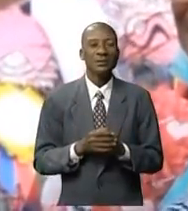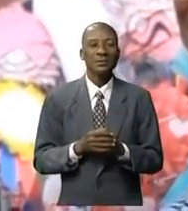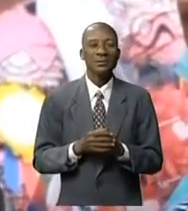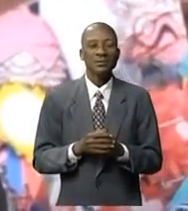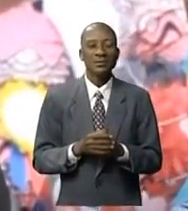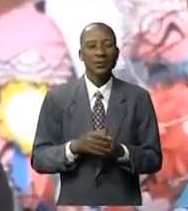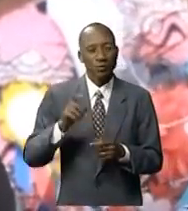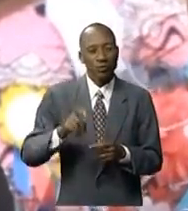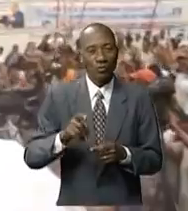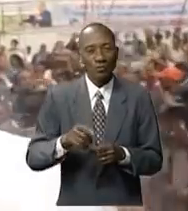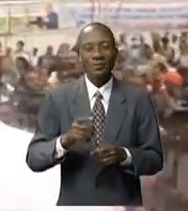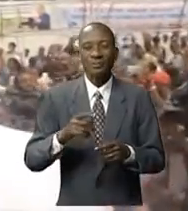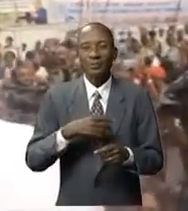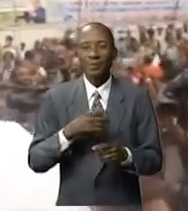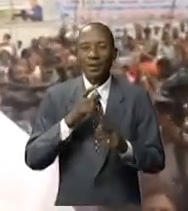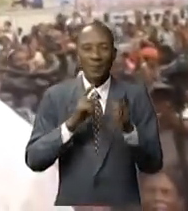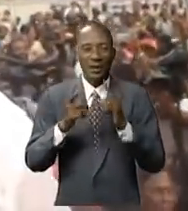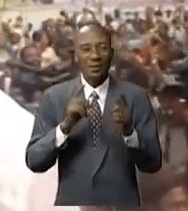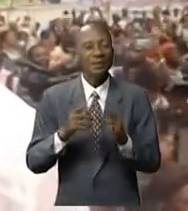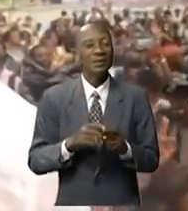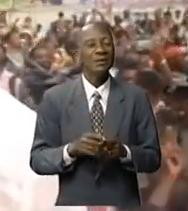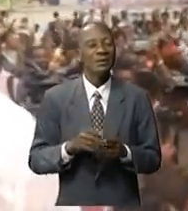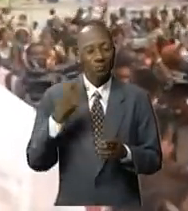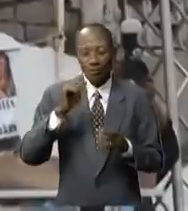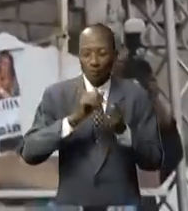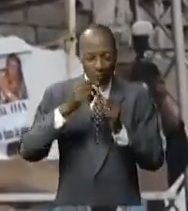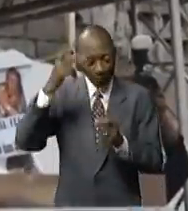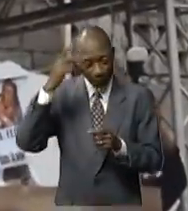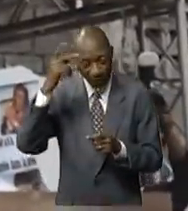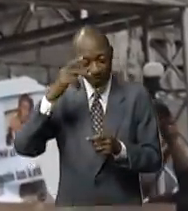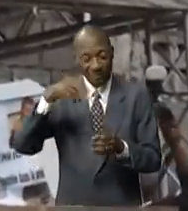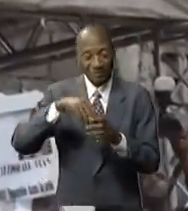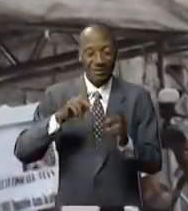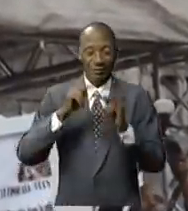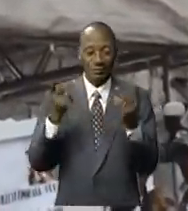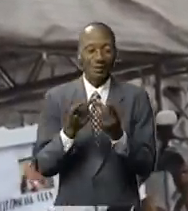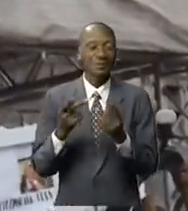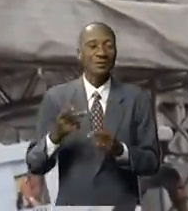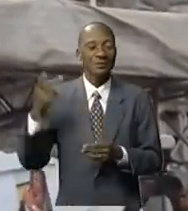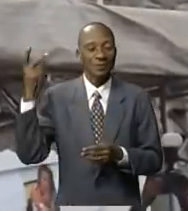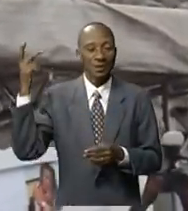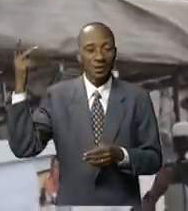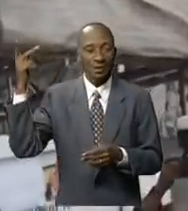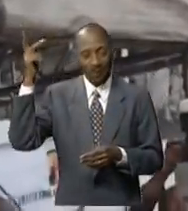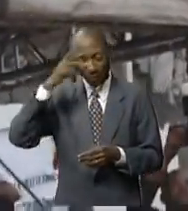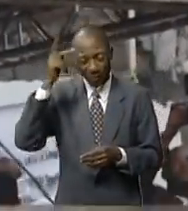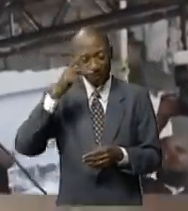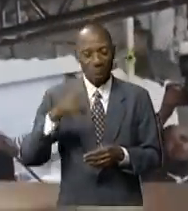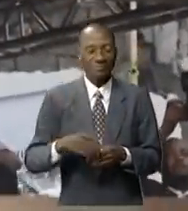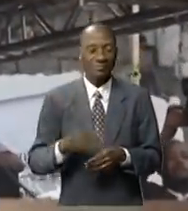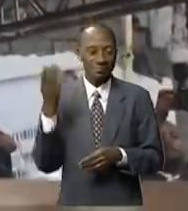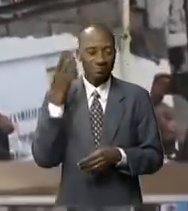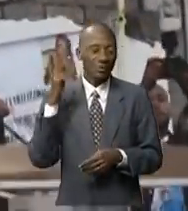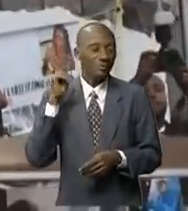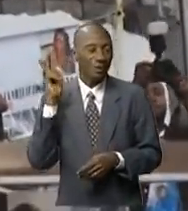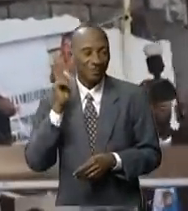réseaux sociaux contre la direction politique de ces partis. Pour Augustin Kabuya, cette cérémonie est une preuve éloquente qui